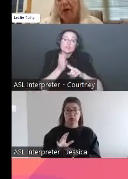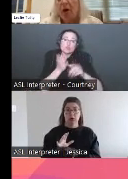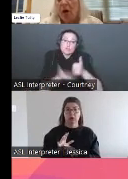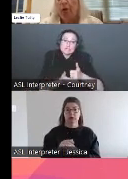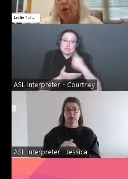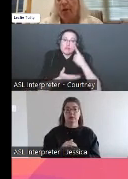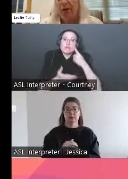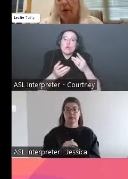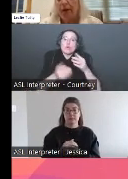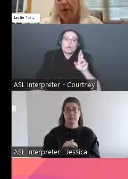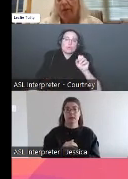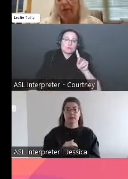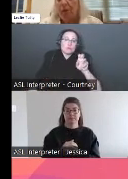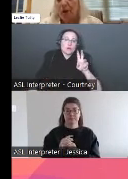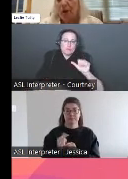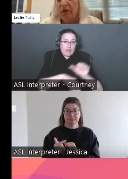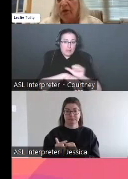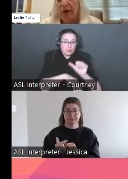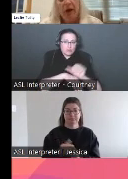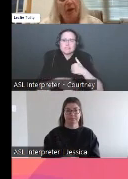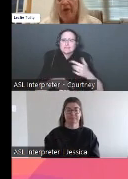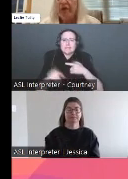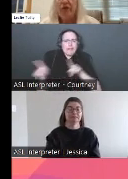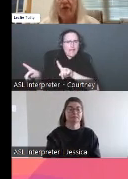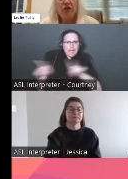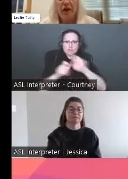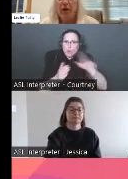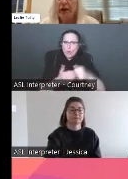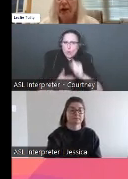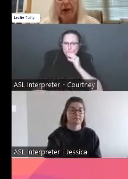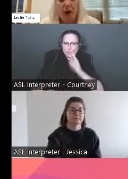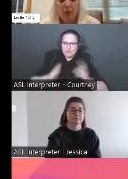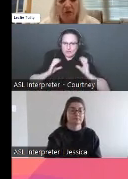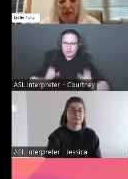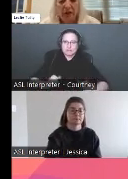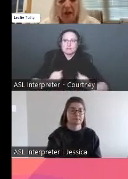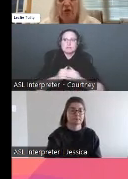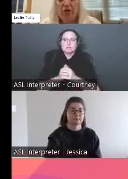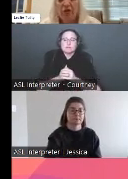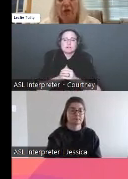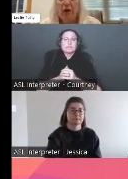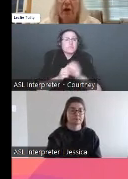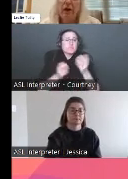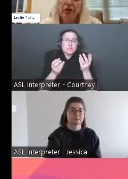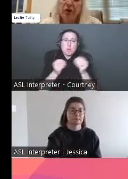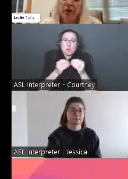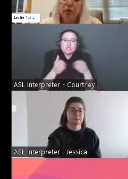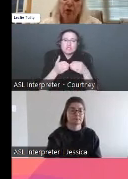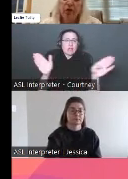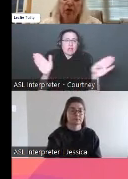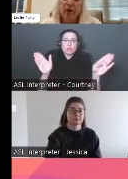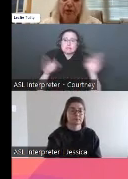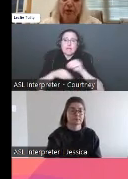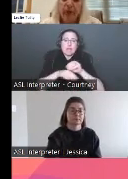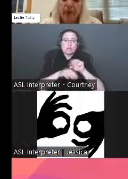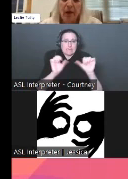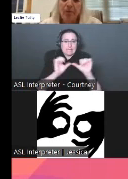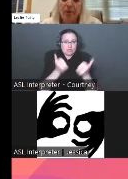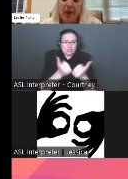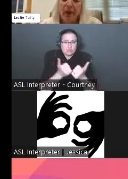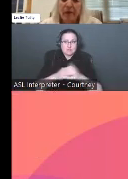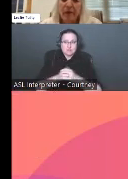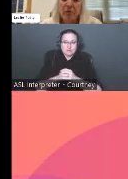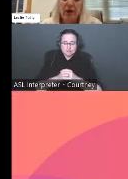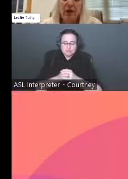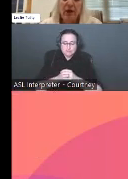recherche et aussi de travailleuse en milieu de maison d'hébergement. Donc, elle pose tout le temps cette question à toutes les femmes. Il s'agit d'une